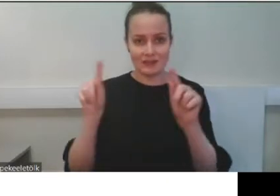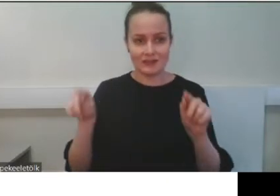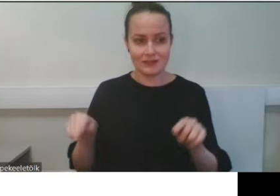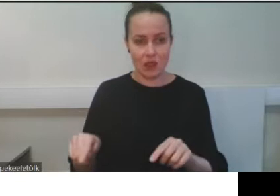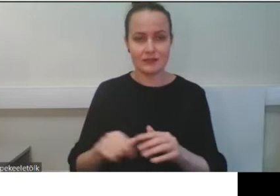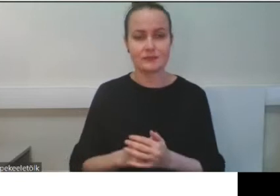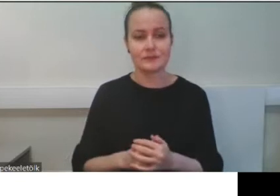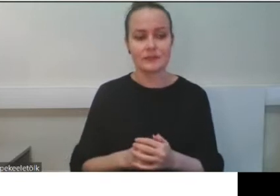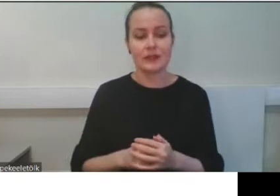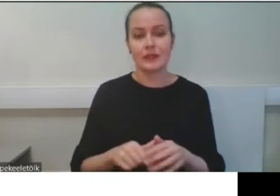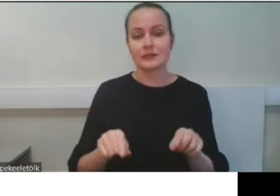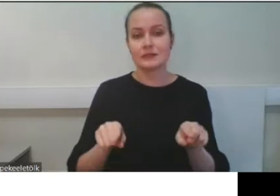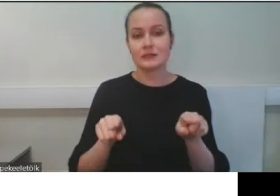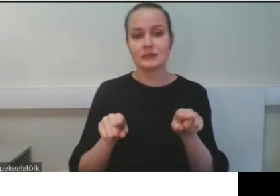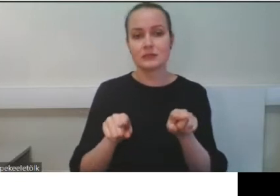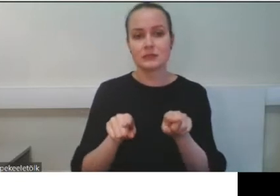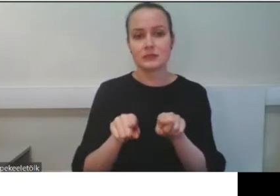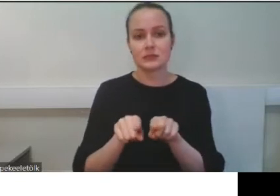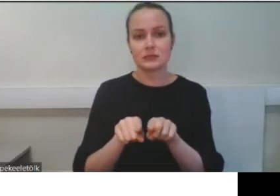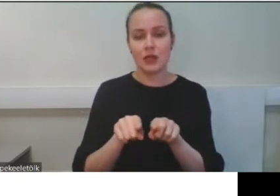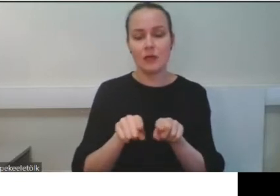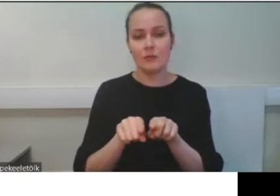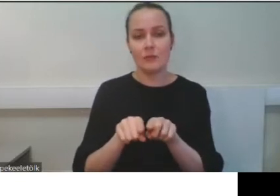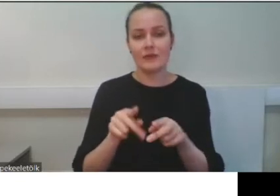on olukord.